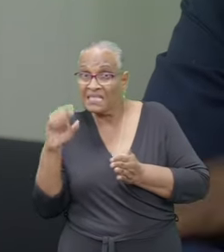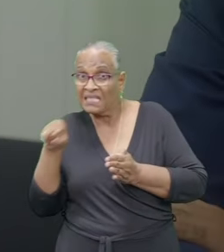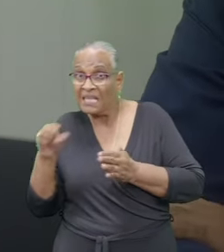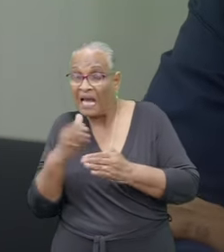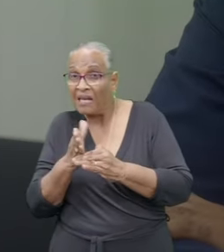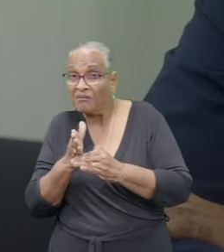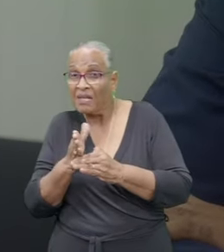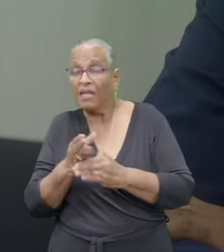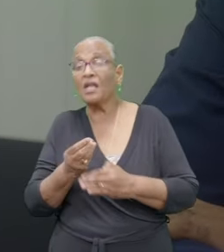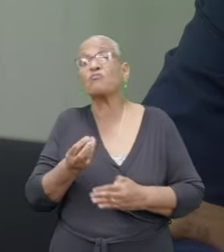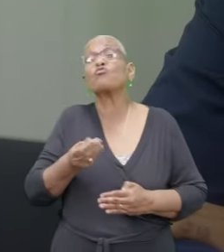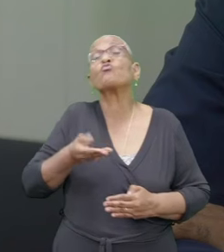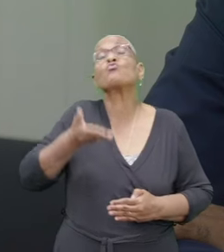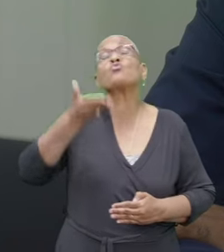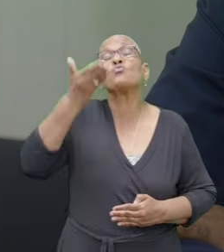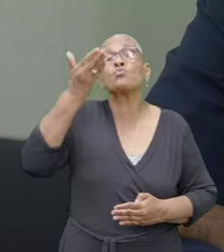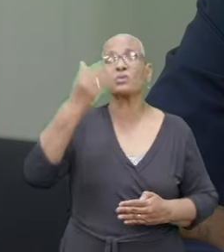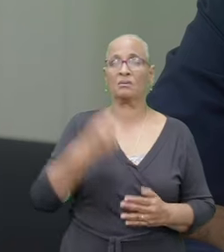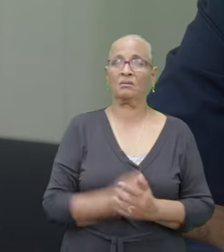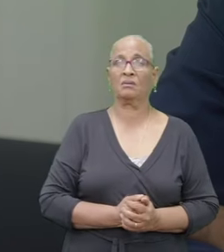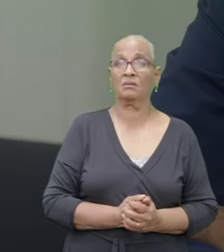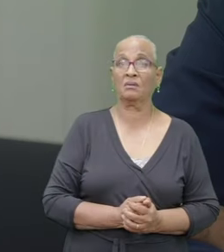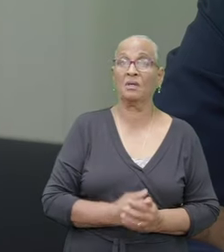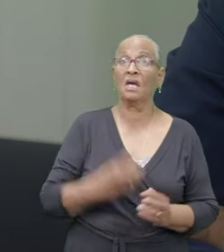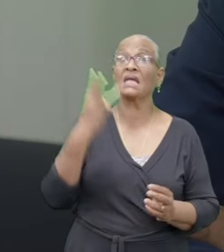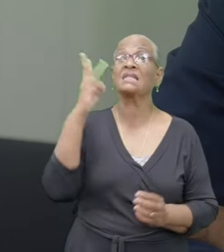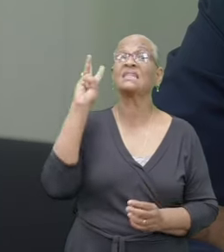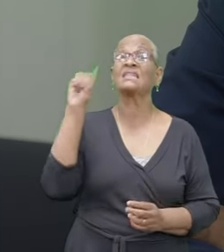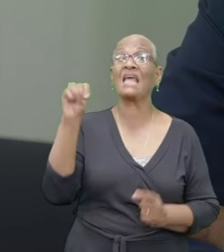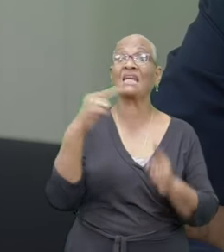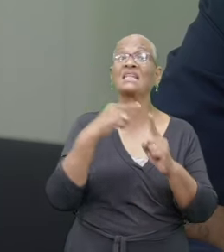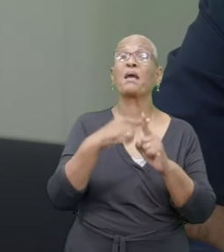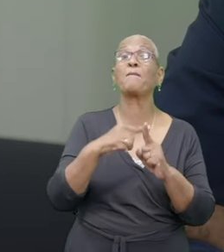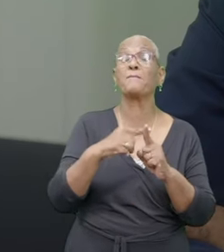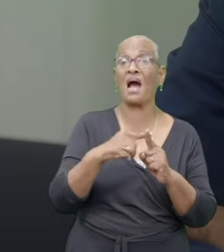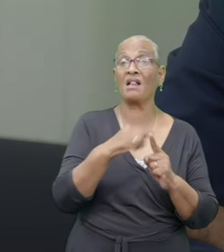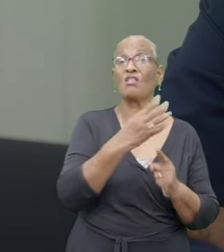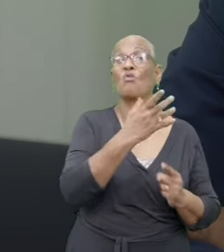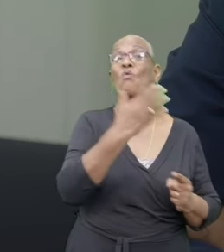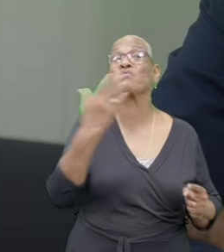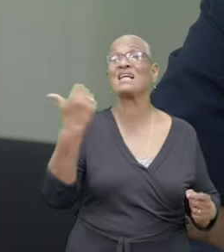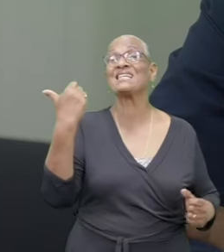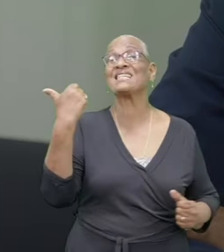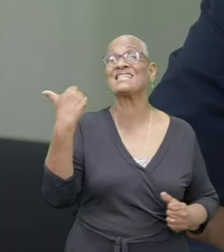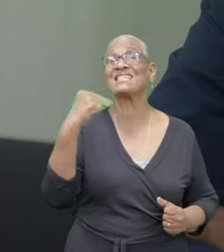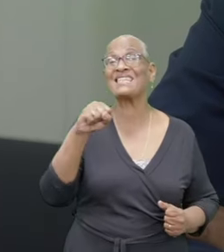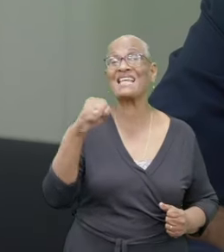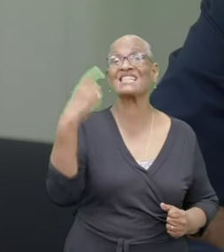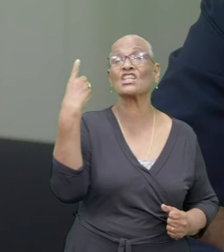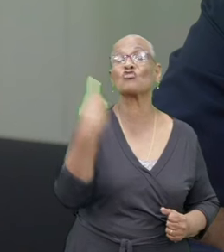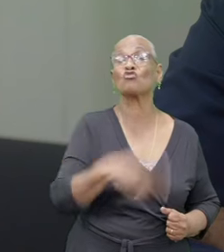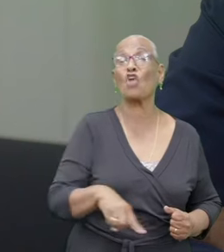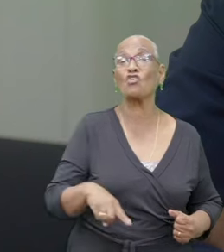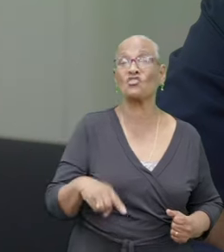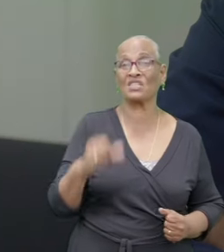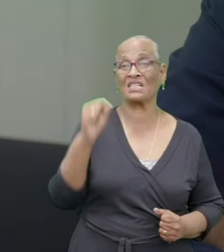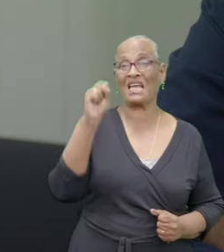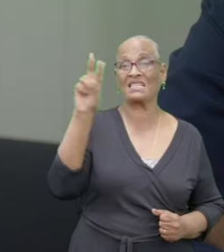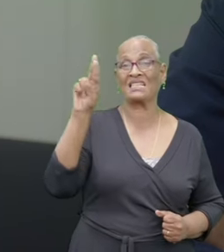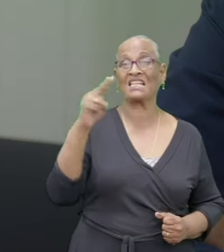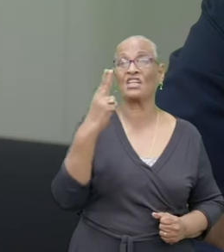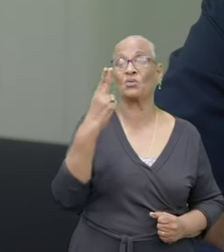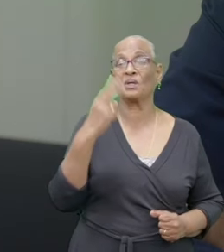die ook laag is. Maal 30 dagen is $60,000. Dat is al $2000.